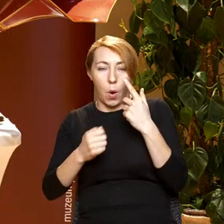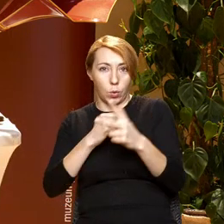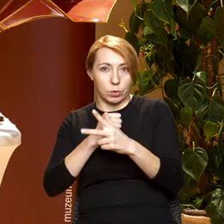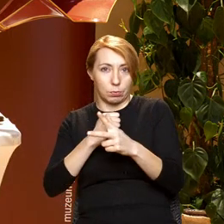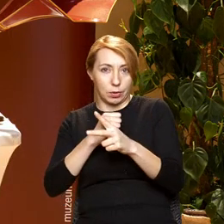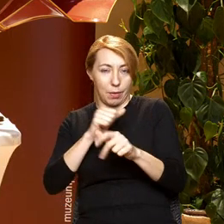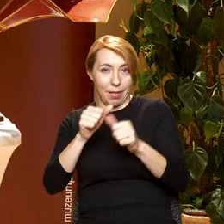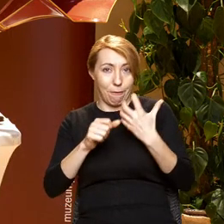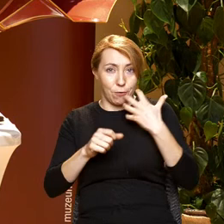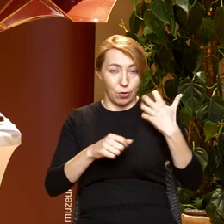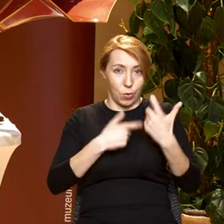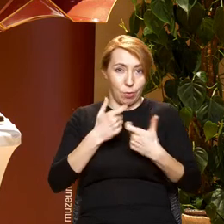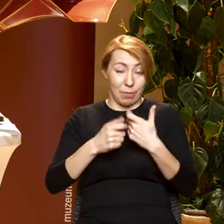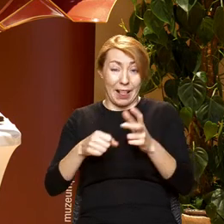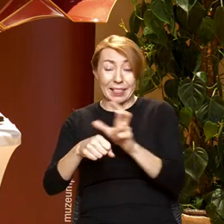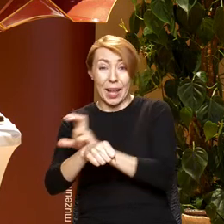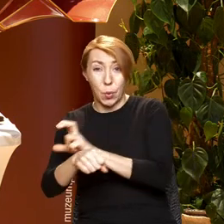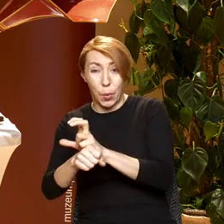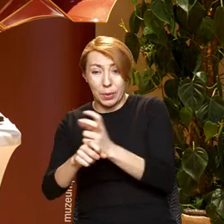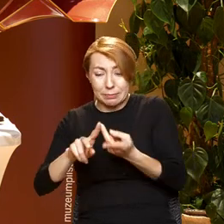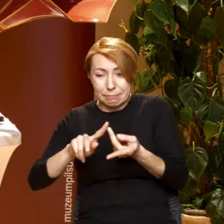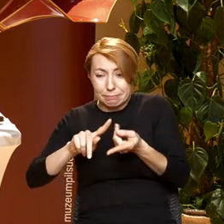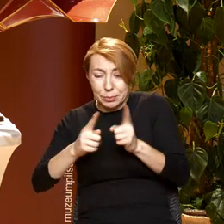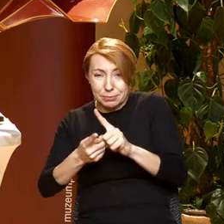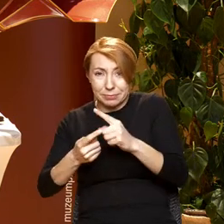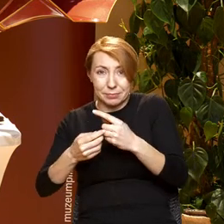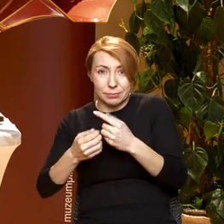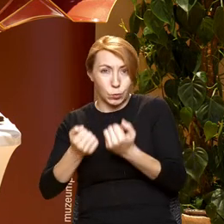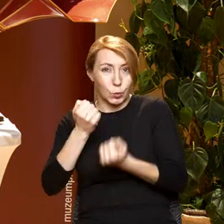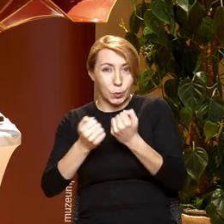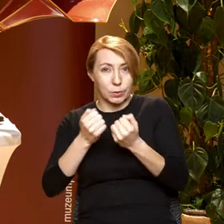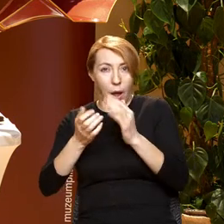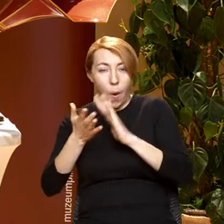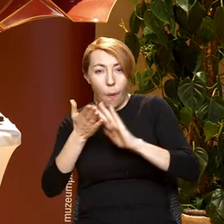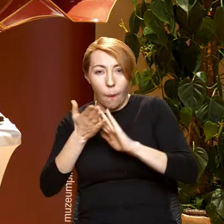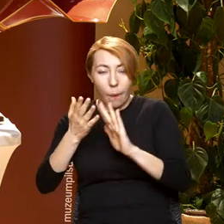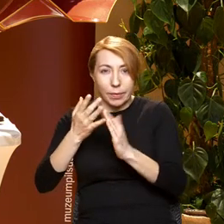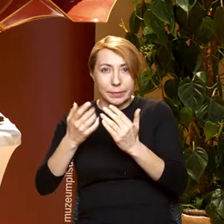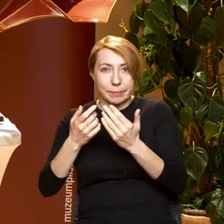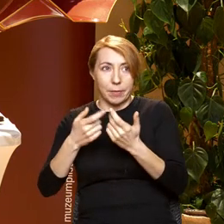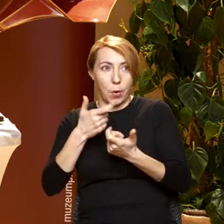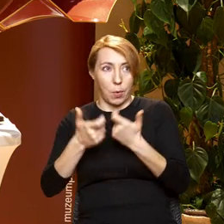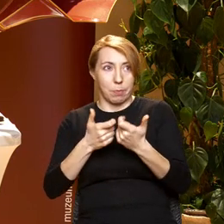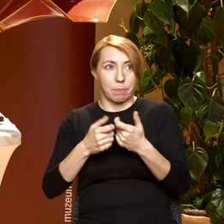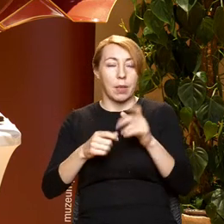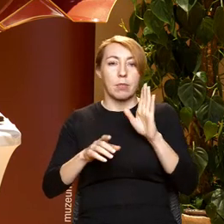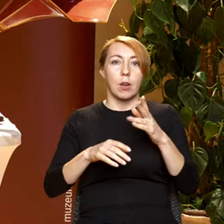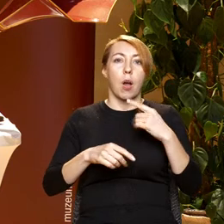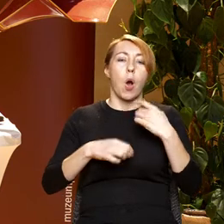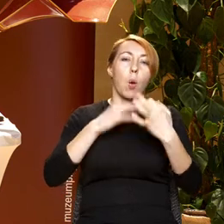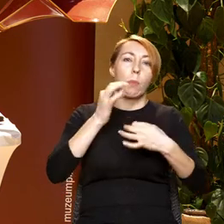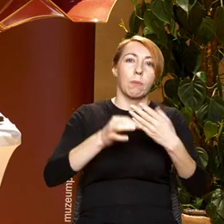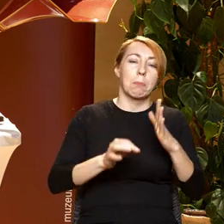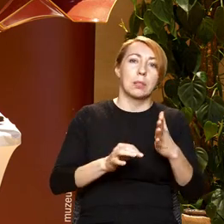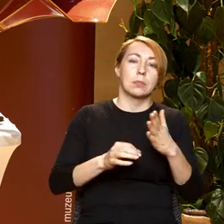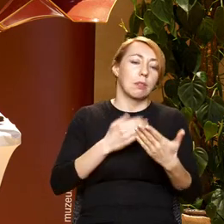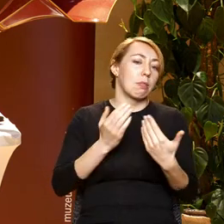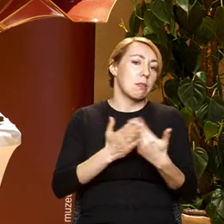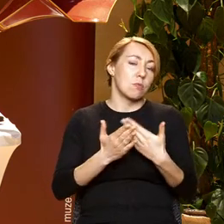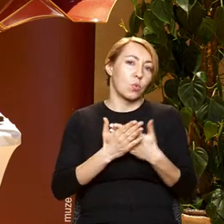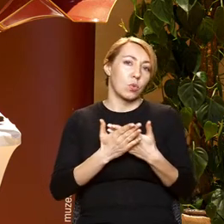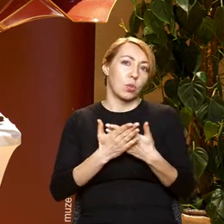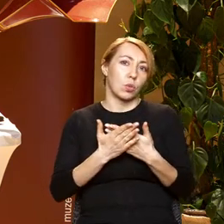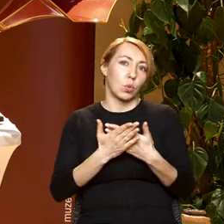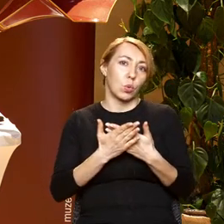lat wcześniej, więc technologicznie było to bardzo trudne. Ja pod koniec opowiem też, dlaczego